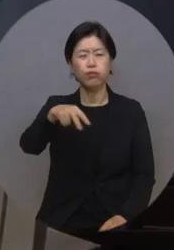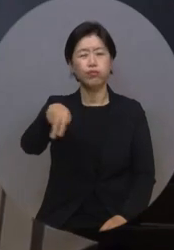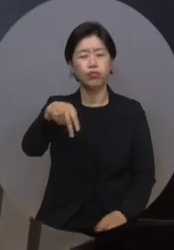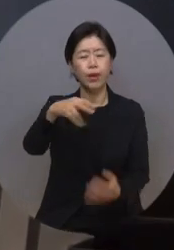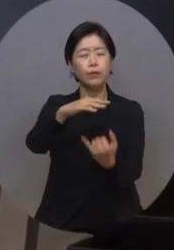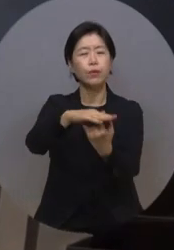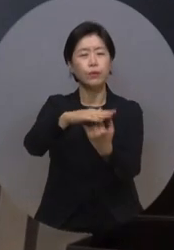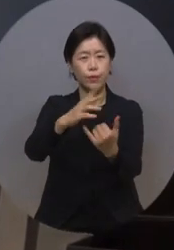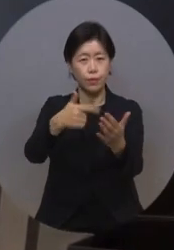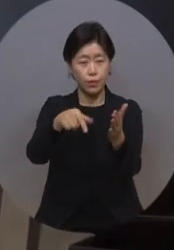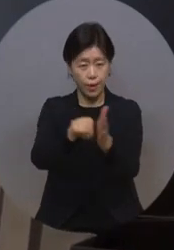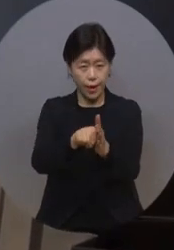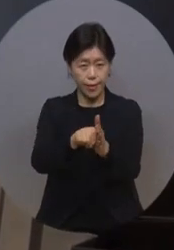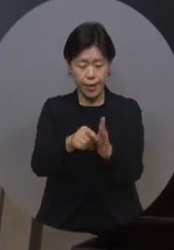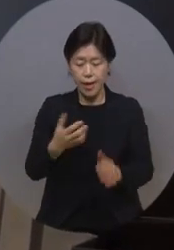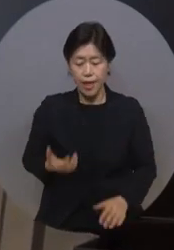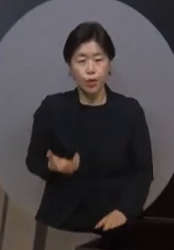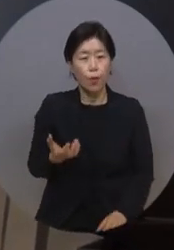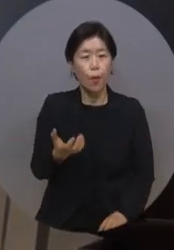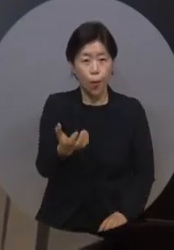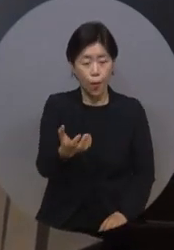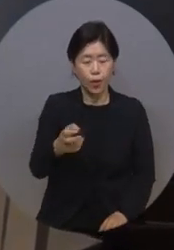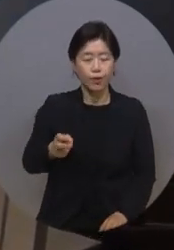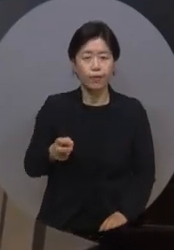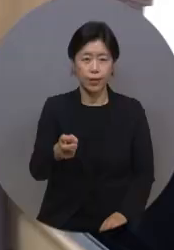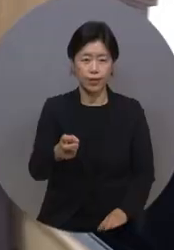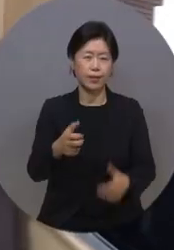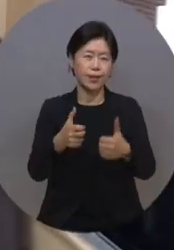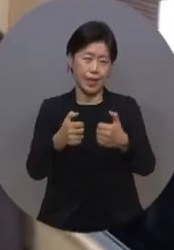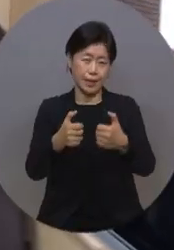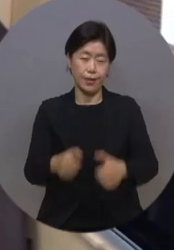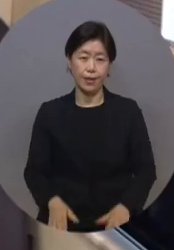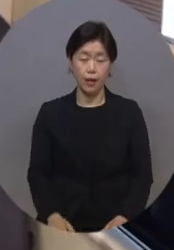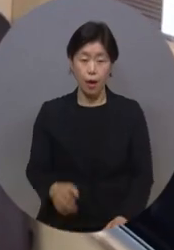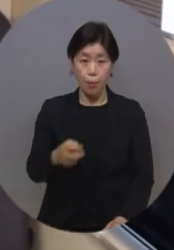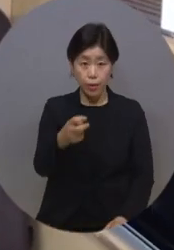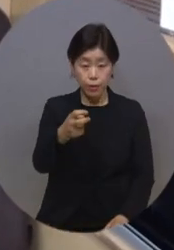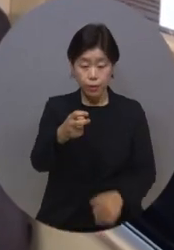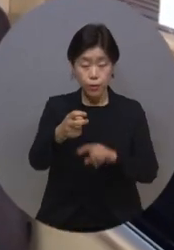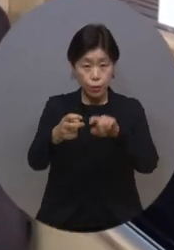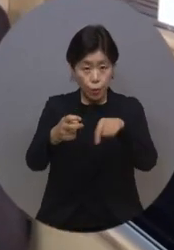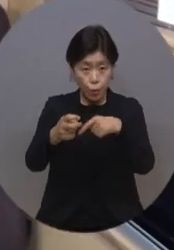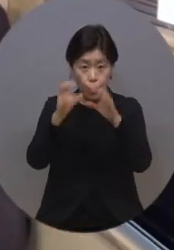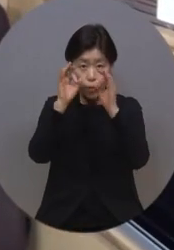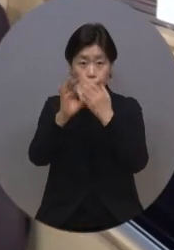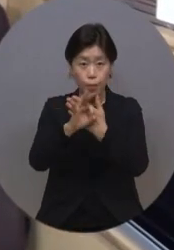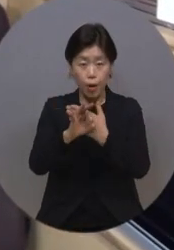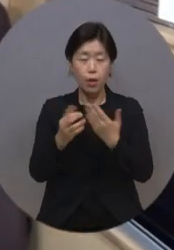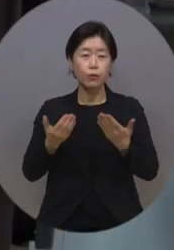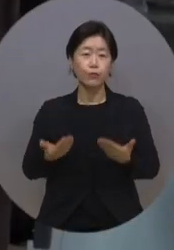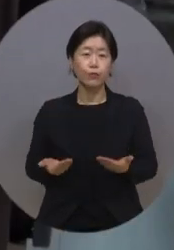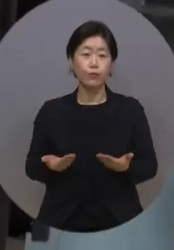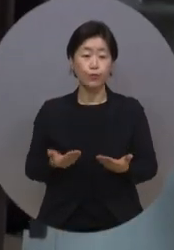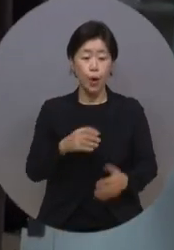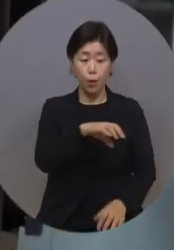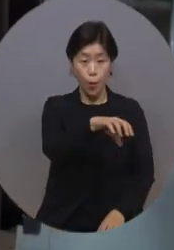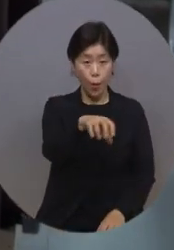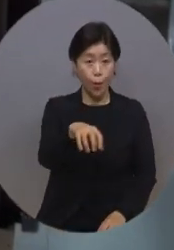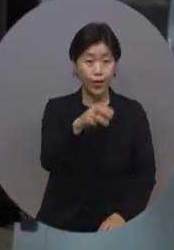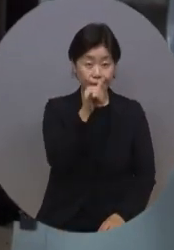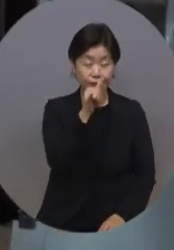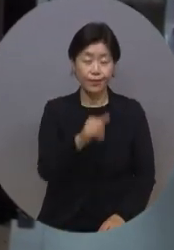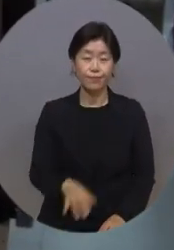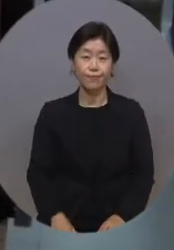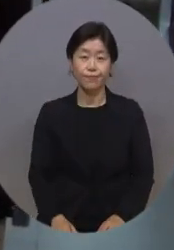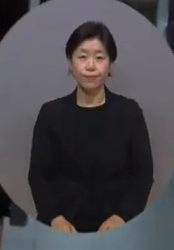위한 이동형 쉼터, 버스 상담소입니다. 버스에 들어가면 휴식 공간이 오밀조밀 구성되어